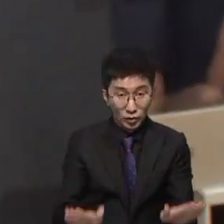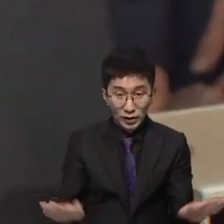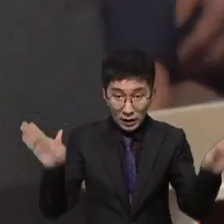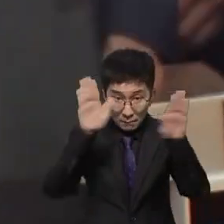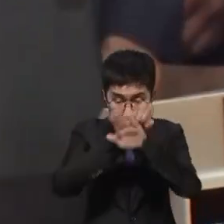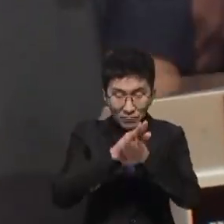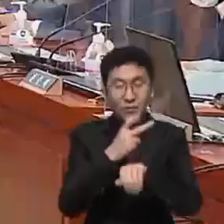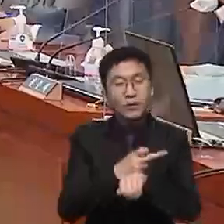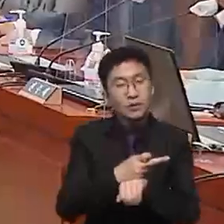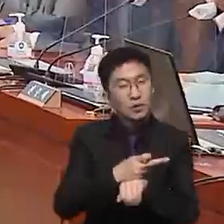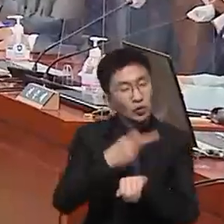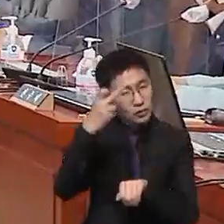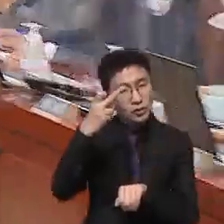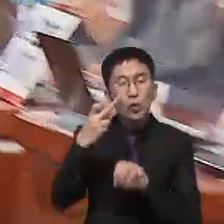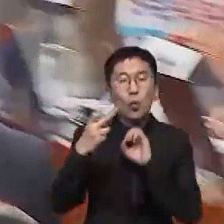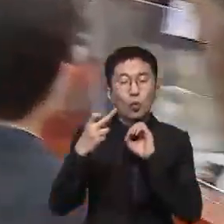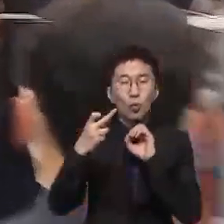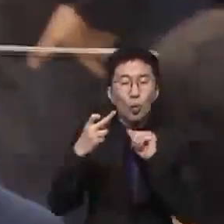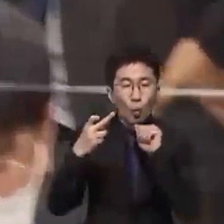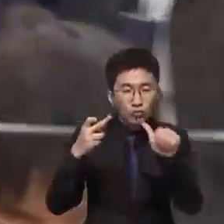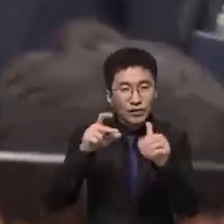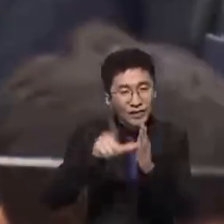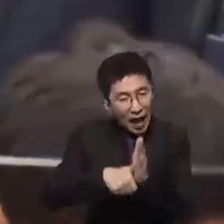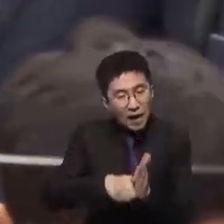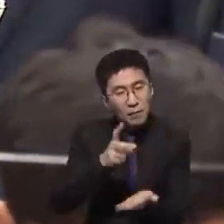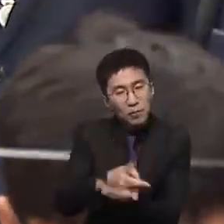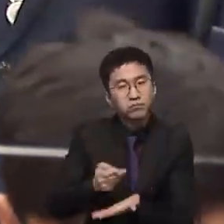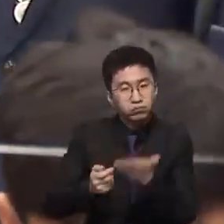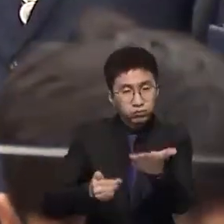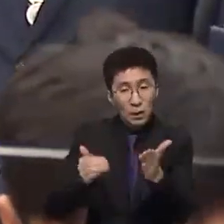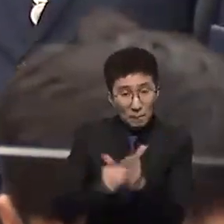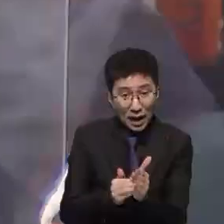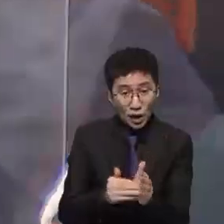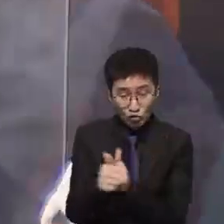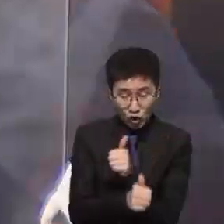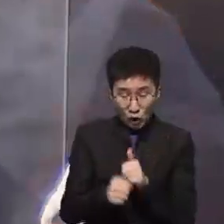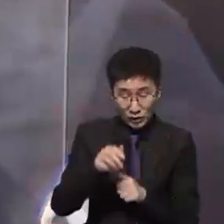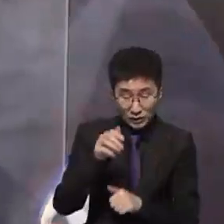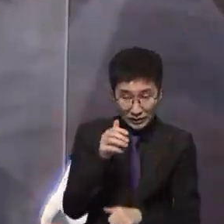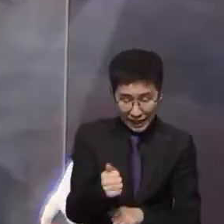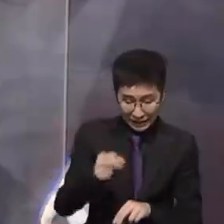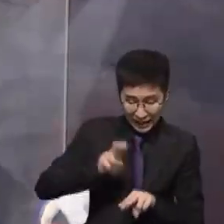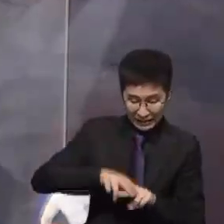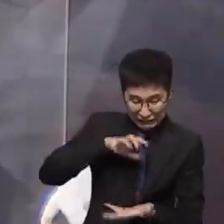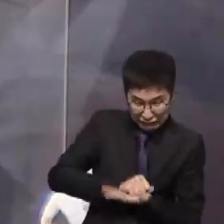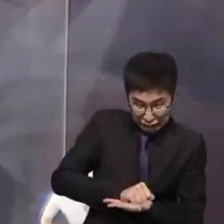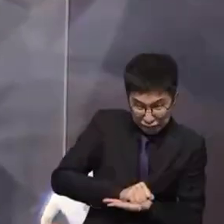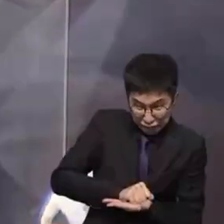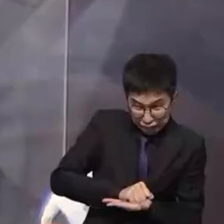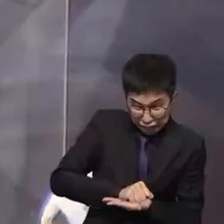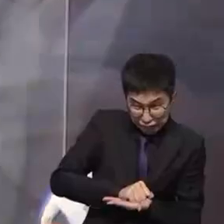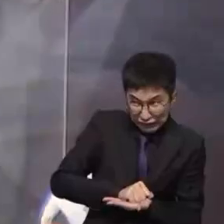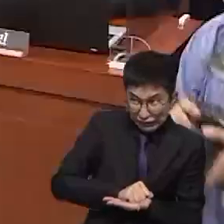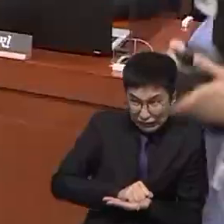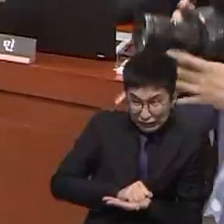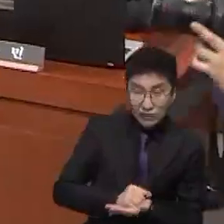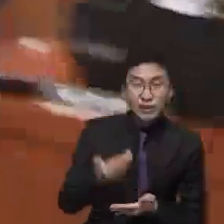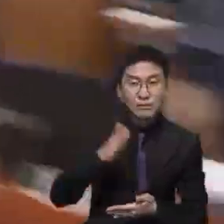상정했습니다. 국민의힘 의원들이 법사위원장을 지키며 압박했지만 법안 상정 6분 만인 0시